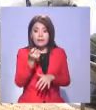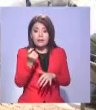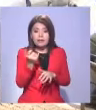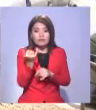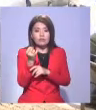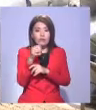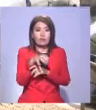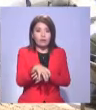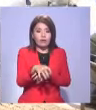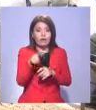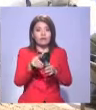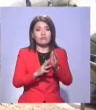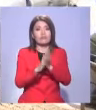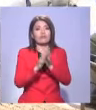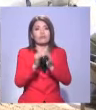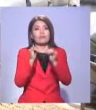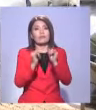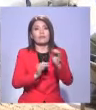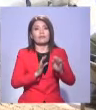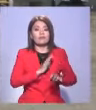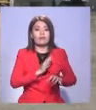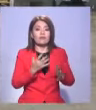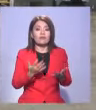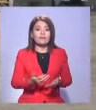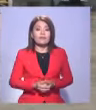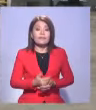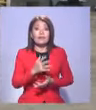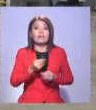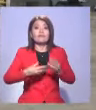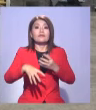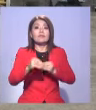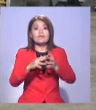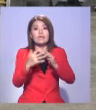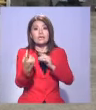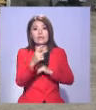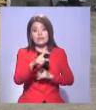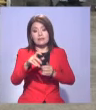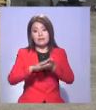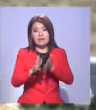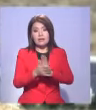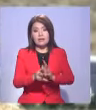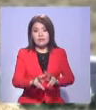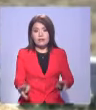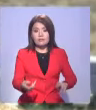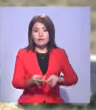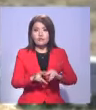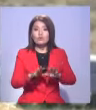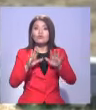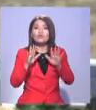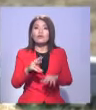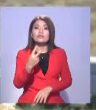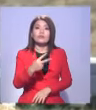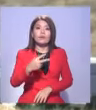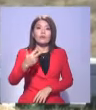тұр. Бидайдың масағы өсіп кетті. Бұл біз үшін өте қиын жағдай. Өңірдегі бар шаруашылықтың жағдайы осындай. Егілген егіннің тек